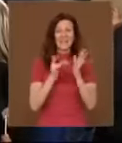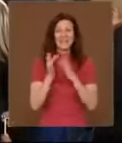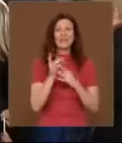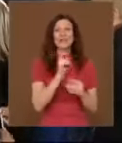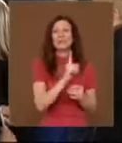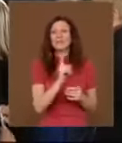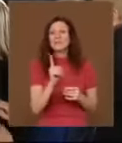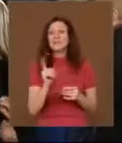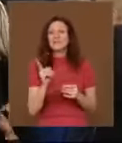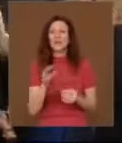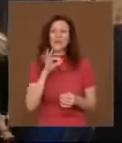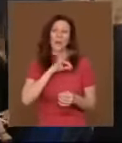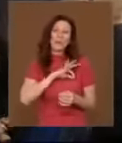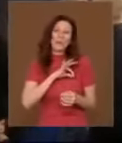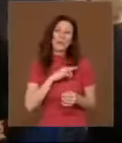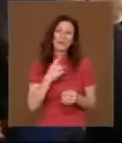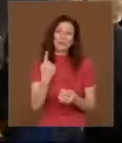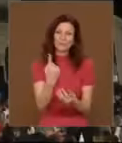получи